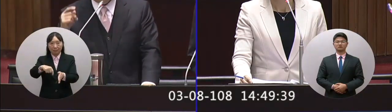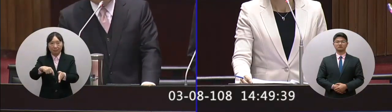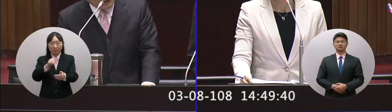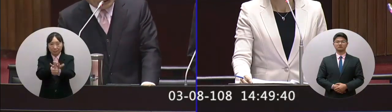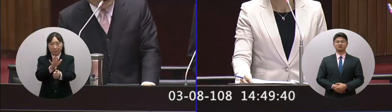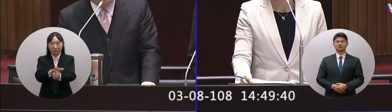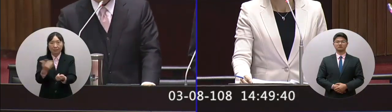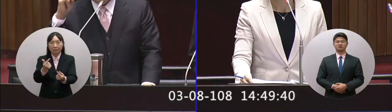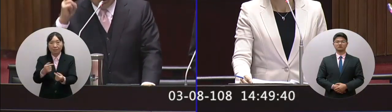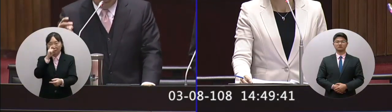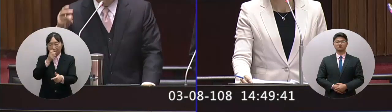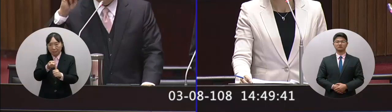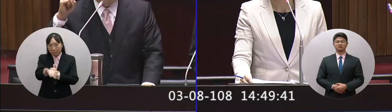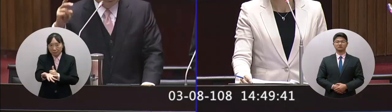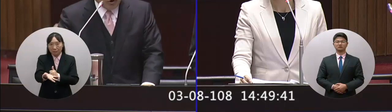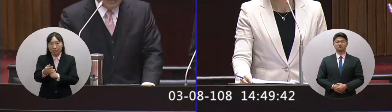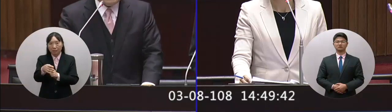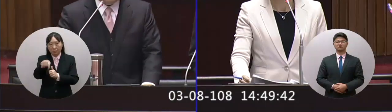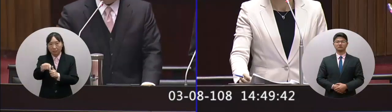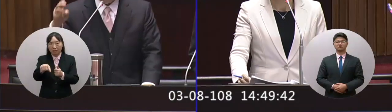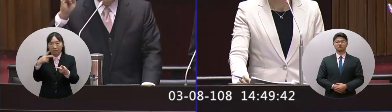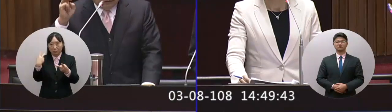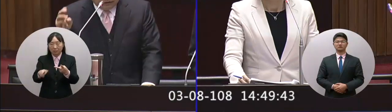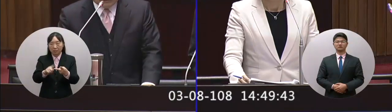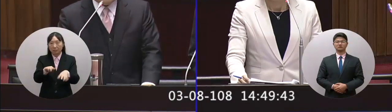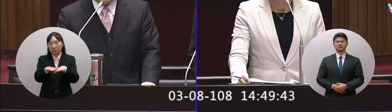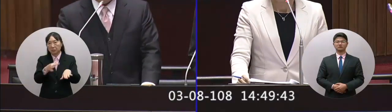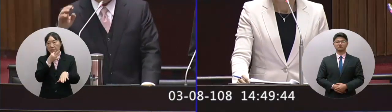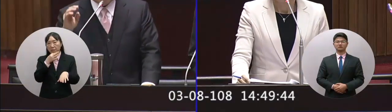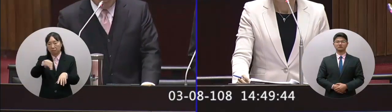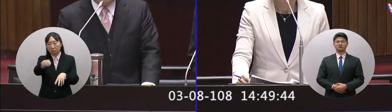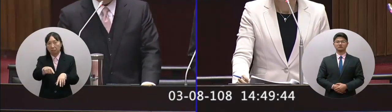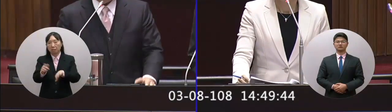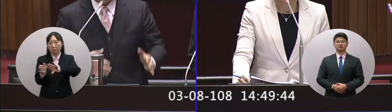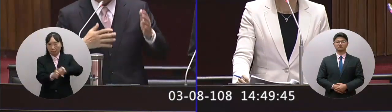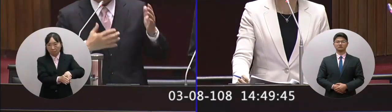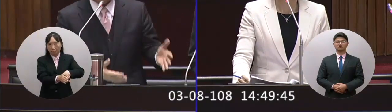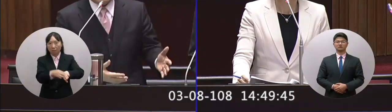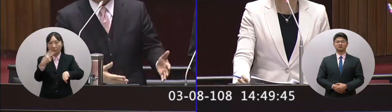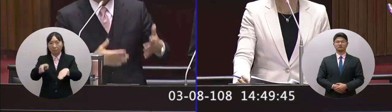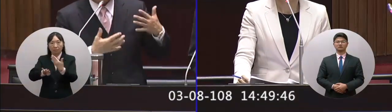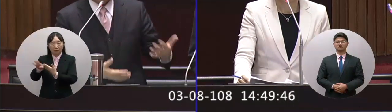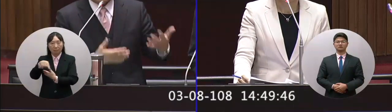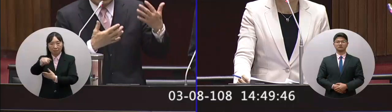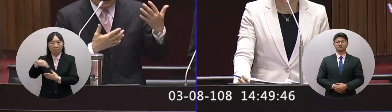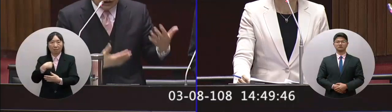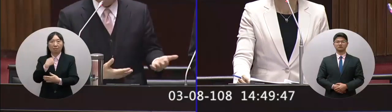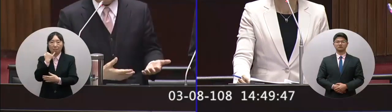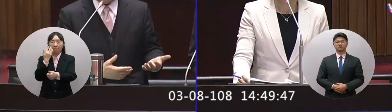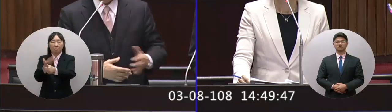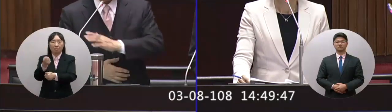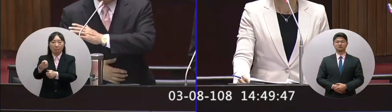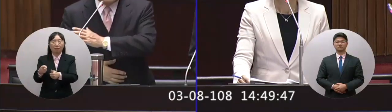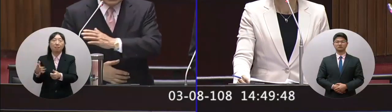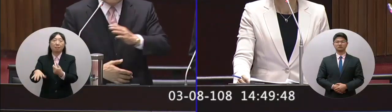了有污染的。有公安的这些外，我们都希望能给